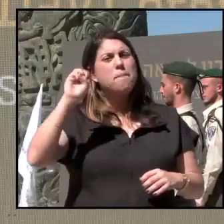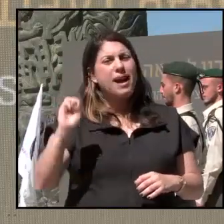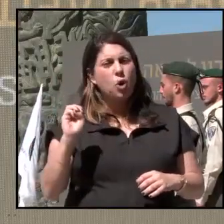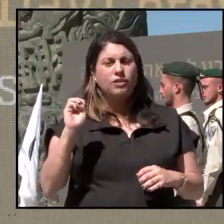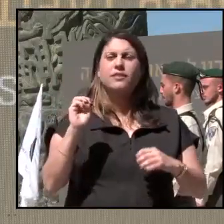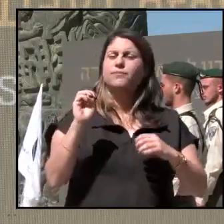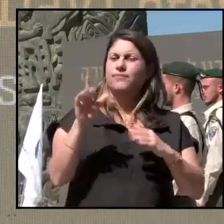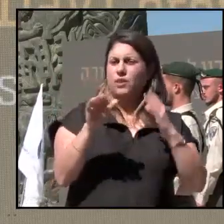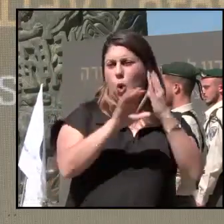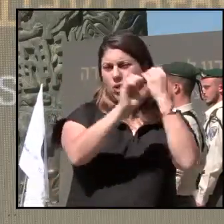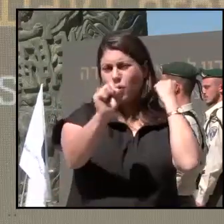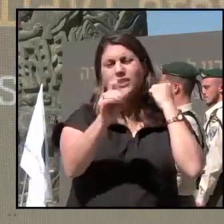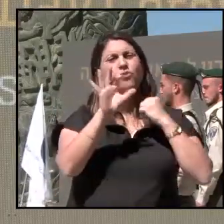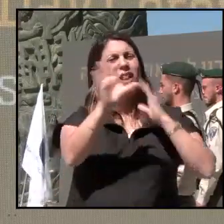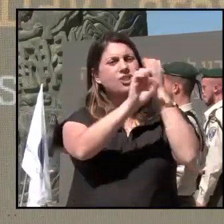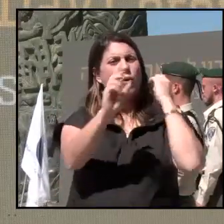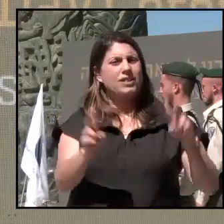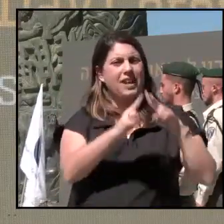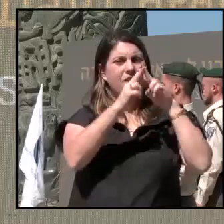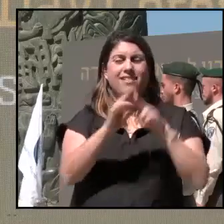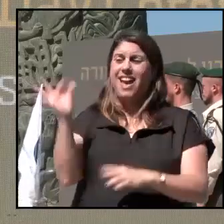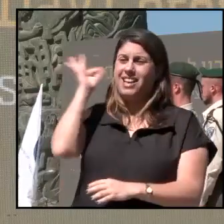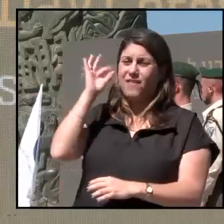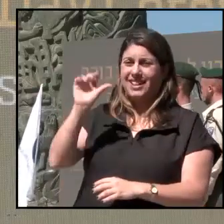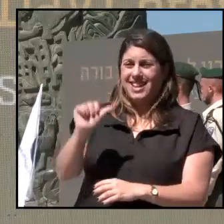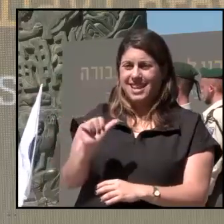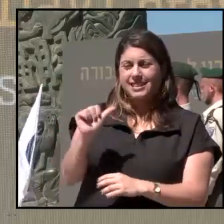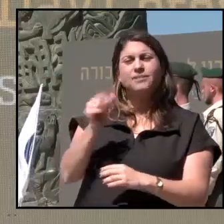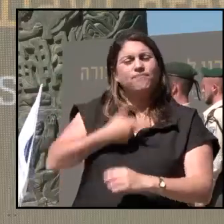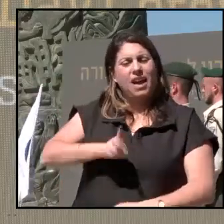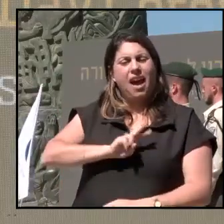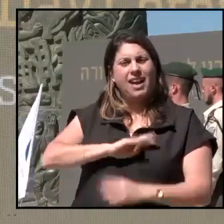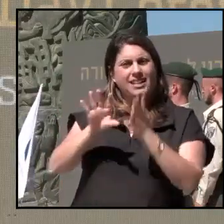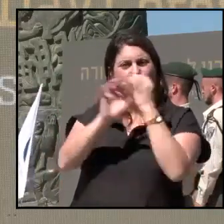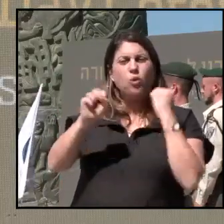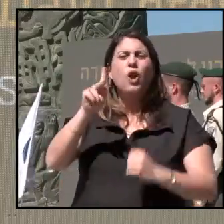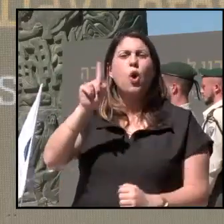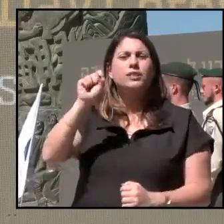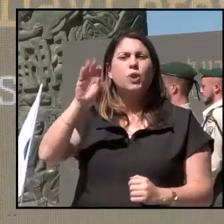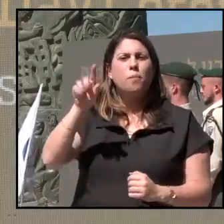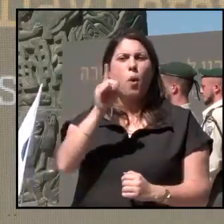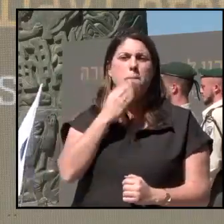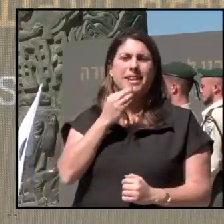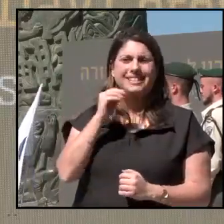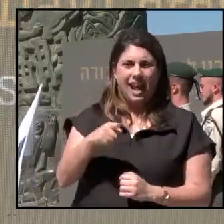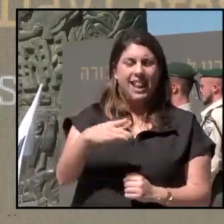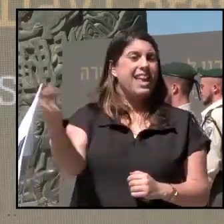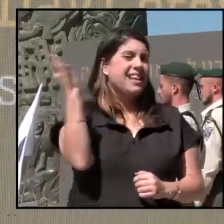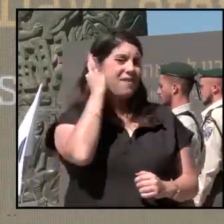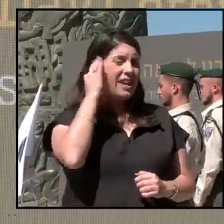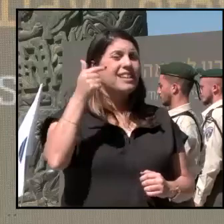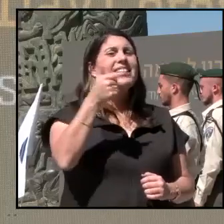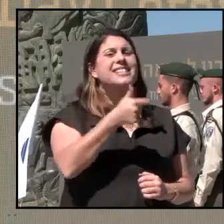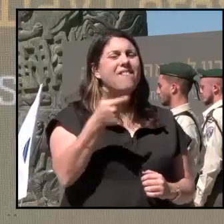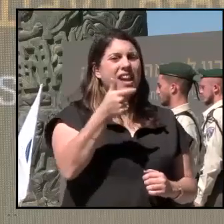קונסולית בשגרירות צרפת, הגברת אינז דמירי, הממונה בשגרירות קוסובו בישראל, הגברת גבריאלה